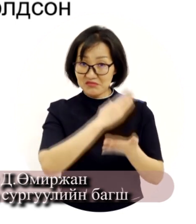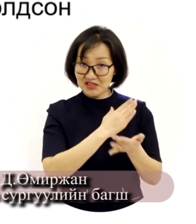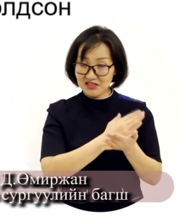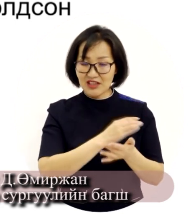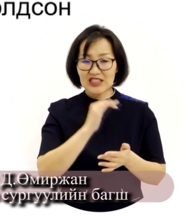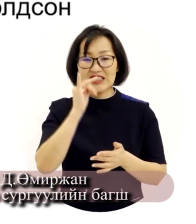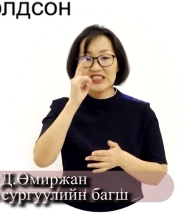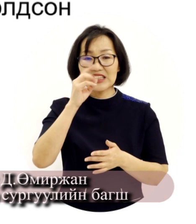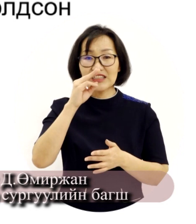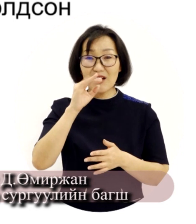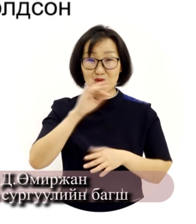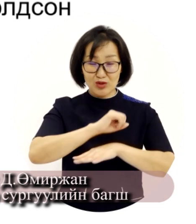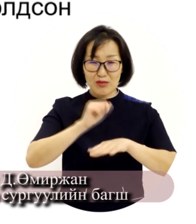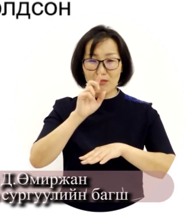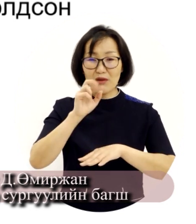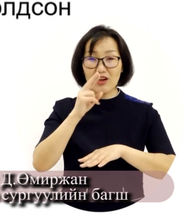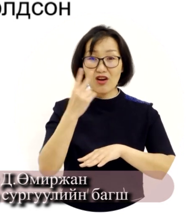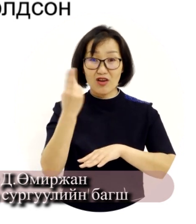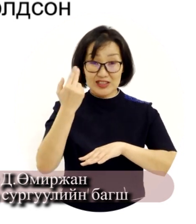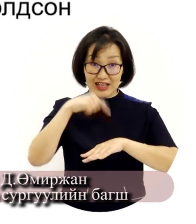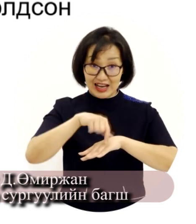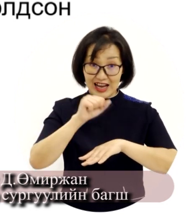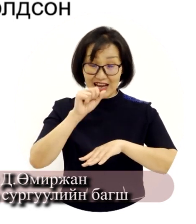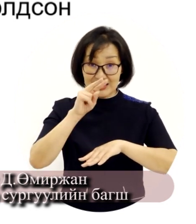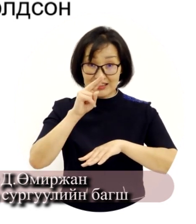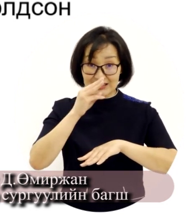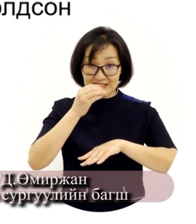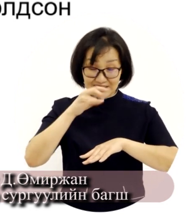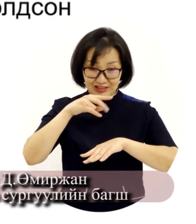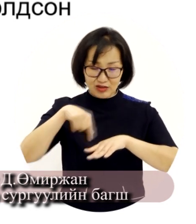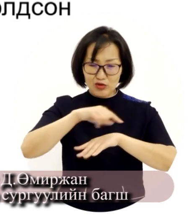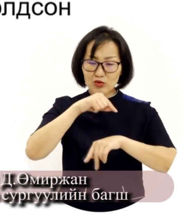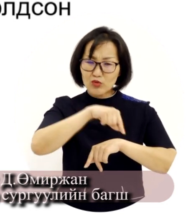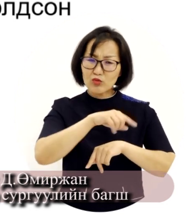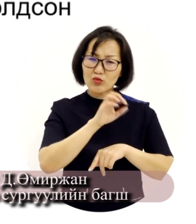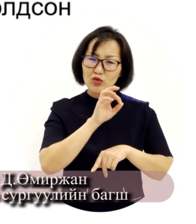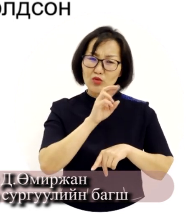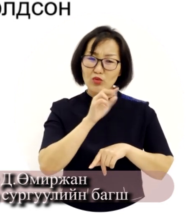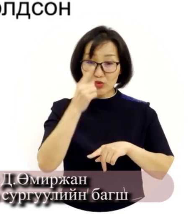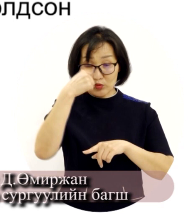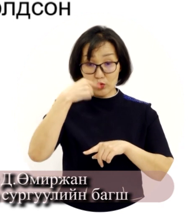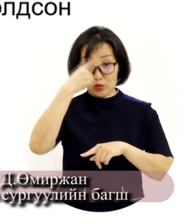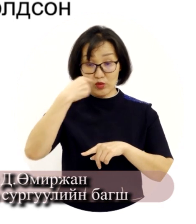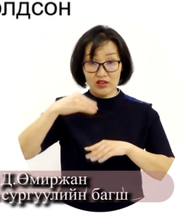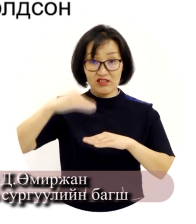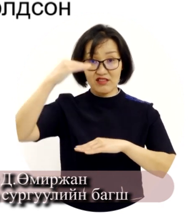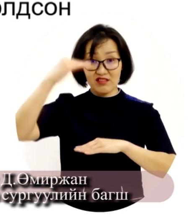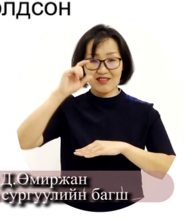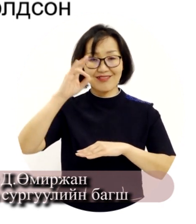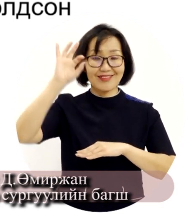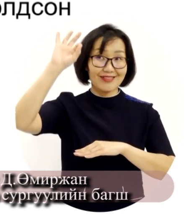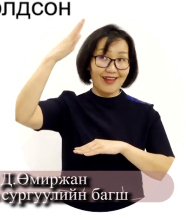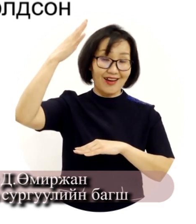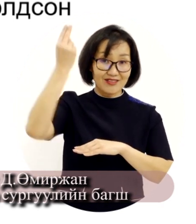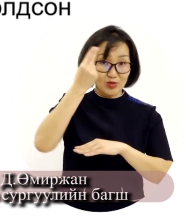аймағының Ихтәмір сомының Байын саған өзенінің аяғы Алтын сандыл тауының етегінен табылған бұғы мүсіні.